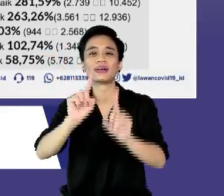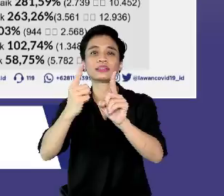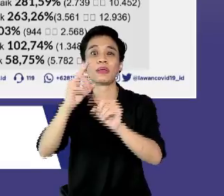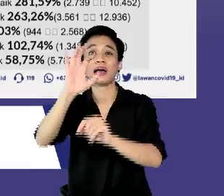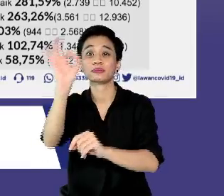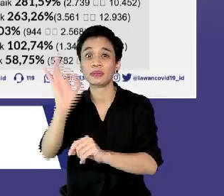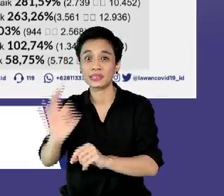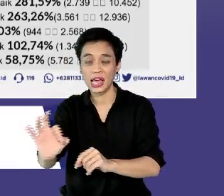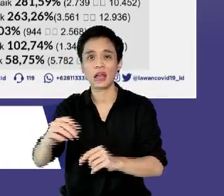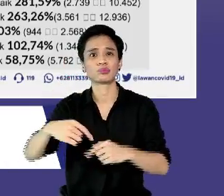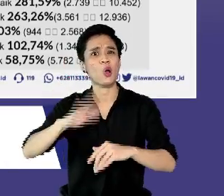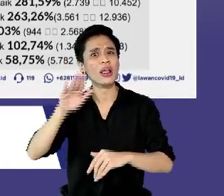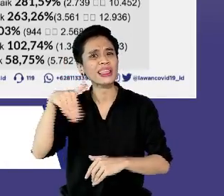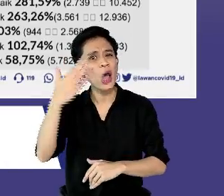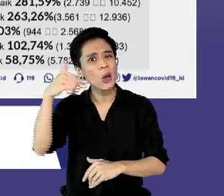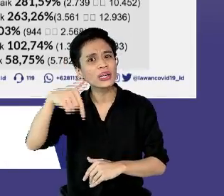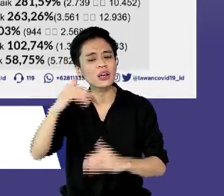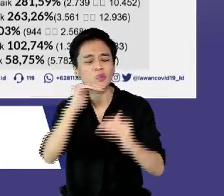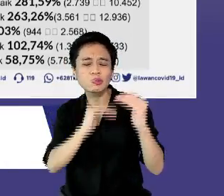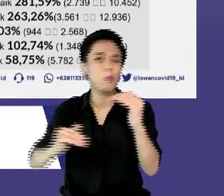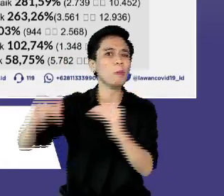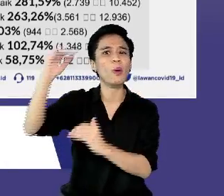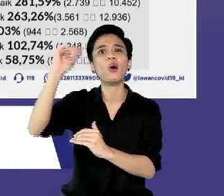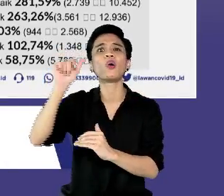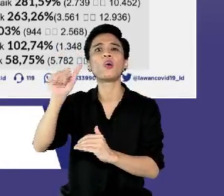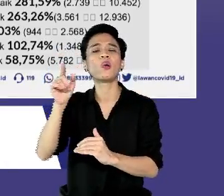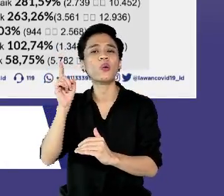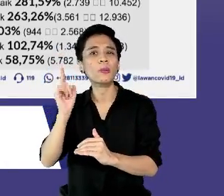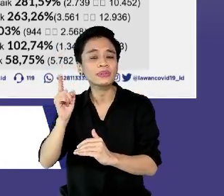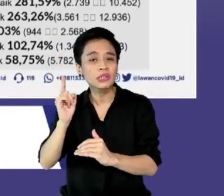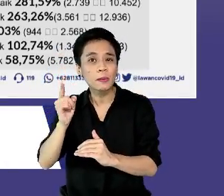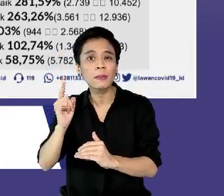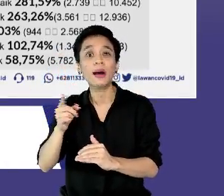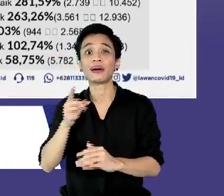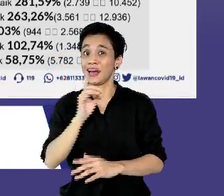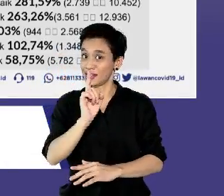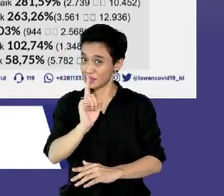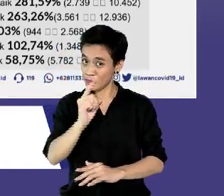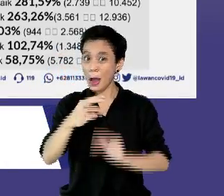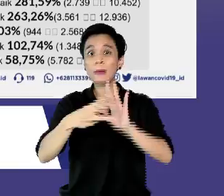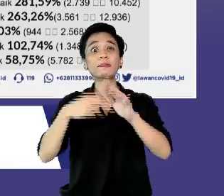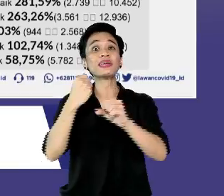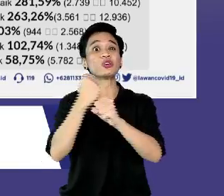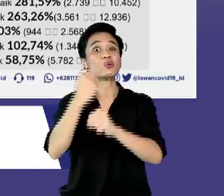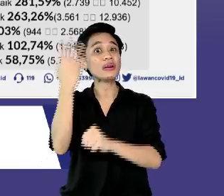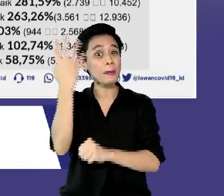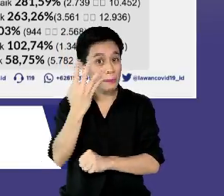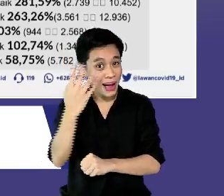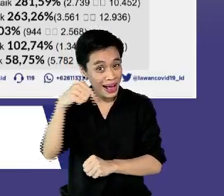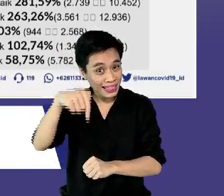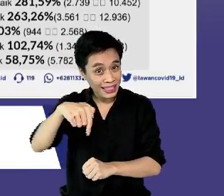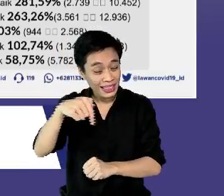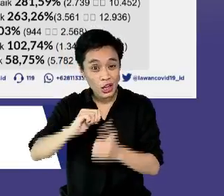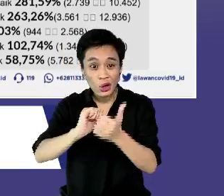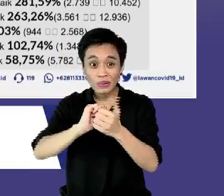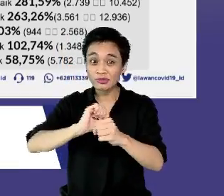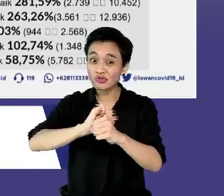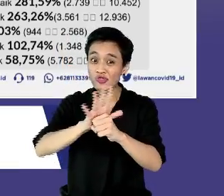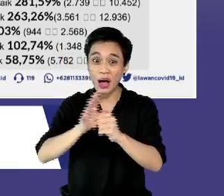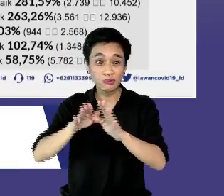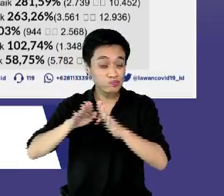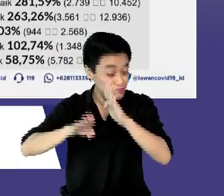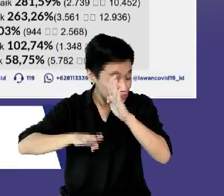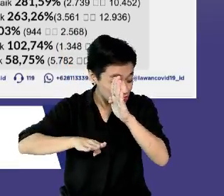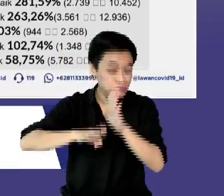Kenaikan yang signifikan di tahun ini tidak dipungkiri terjadi karena pada minggu keempat ini kenaikan kasusnya sangat